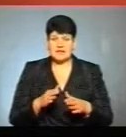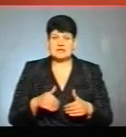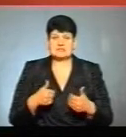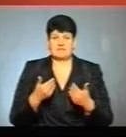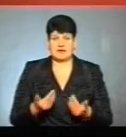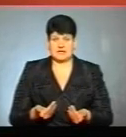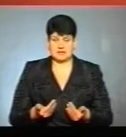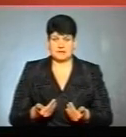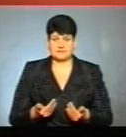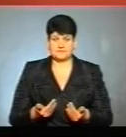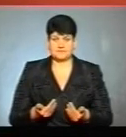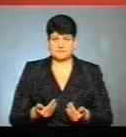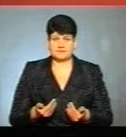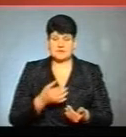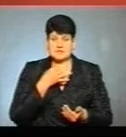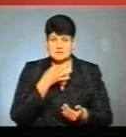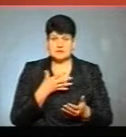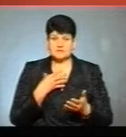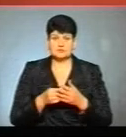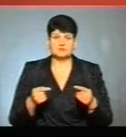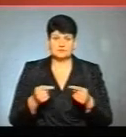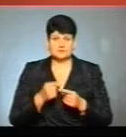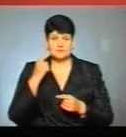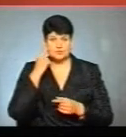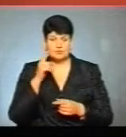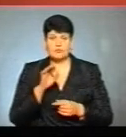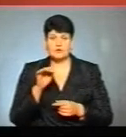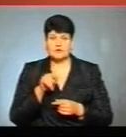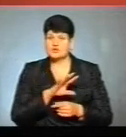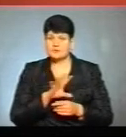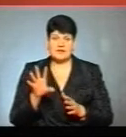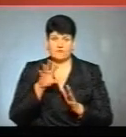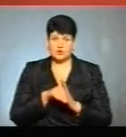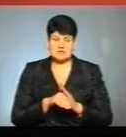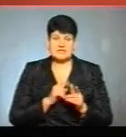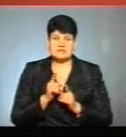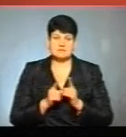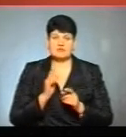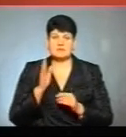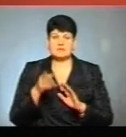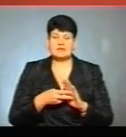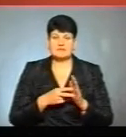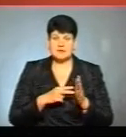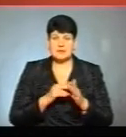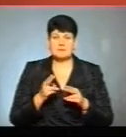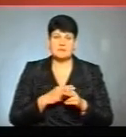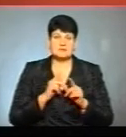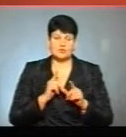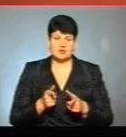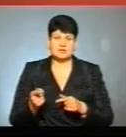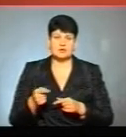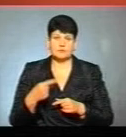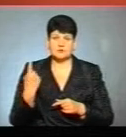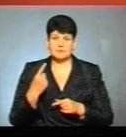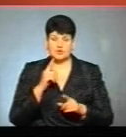звернення, так, і висловила свою чітку позицію про те, щоб не вносити зміни до перспективного плану без погодження Тернопільської